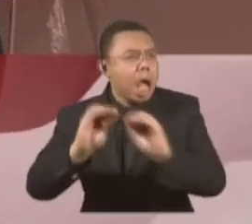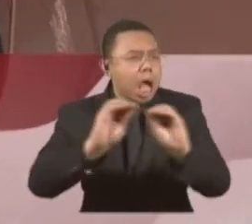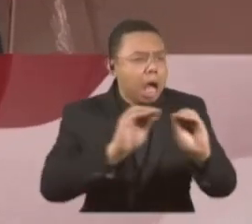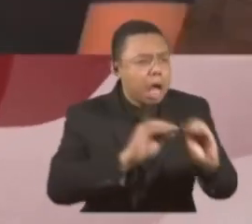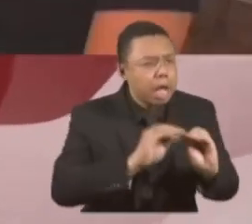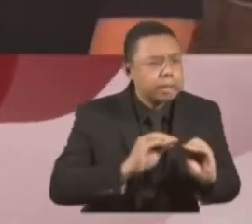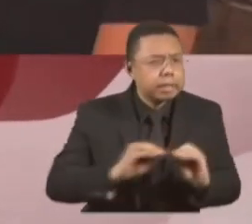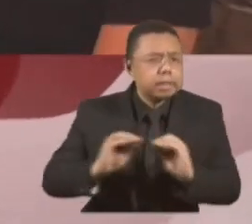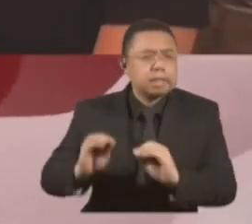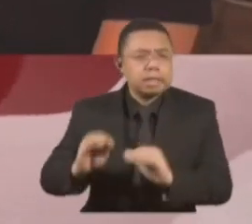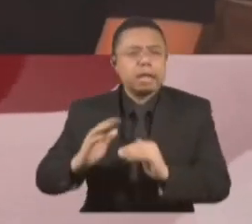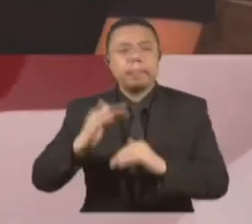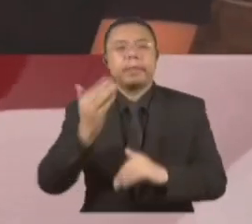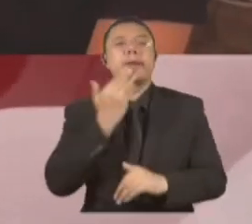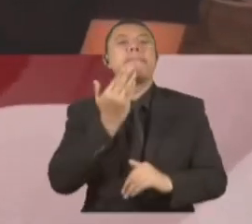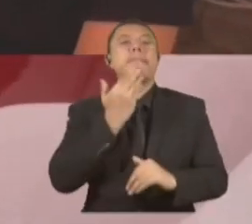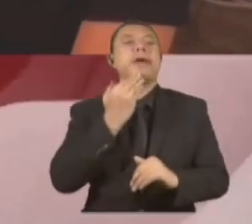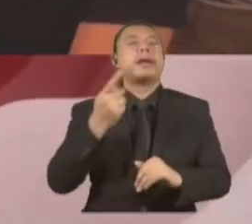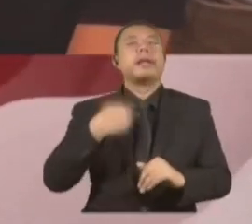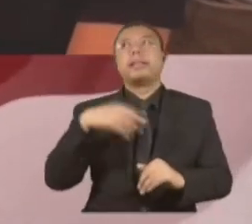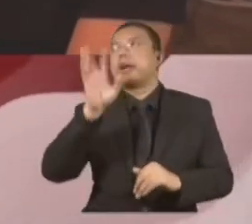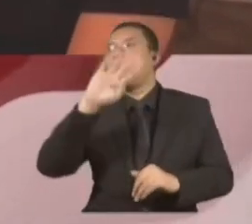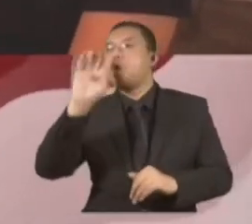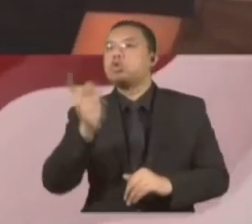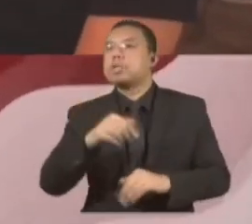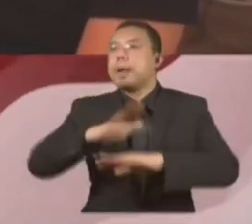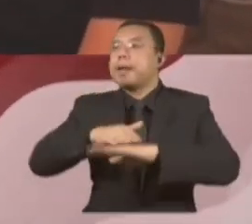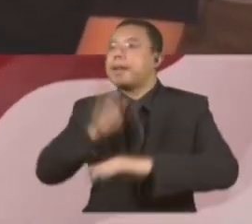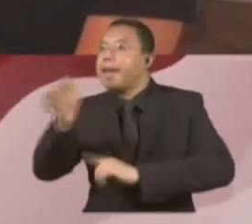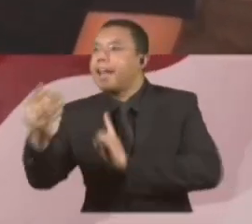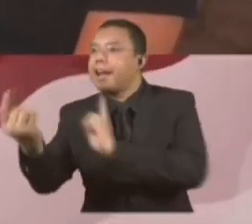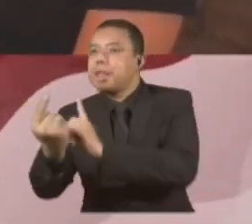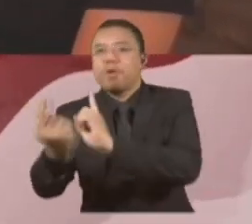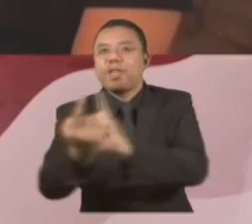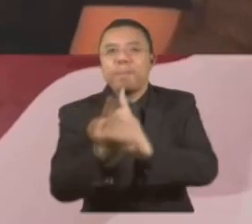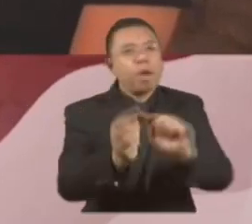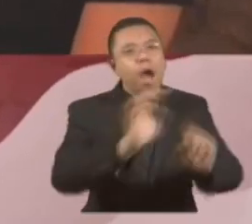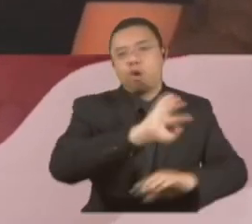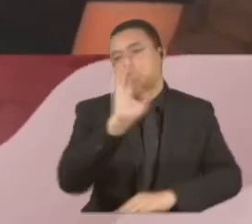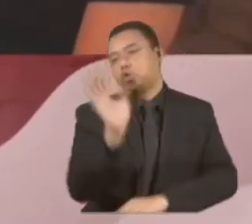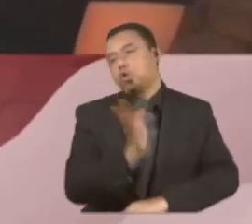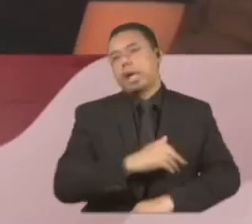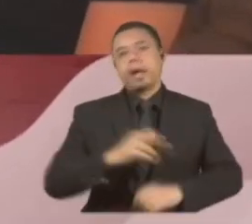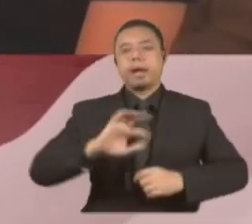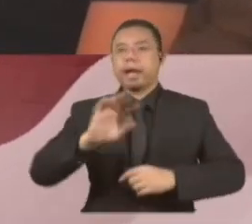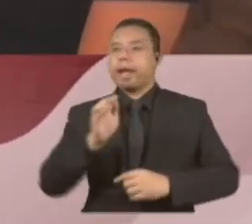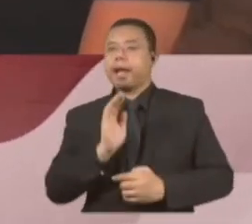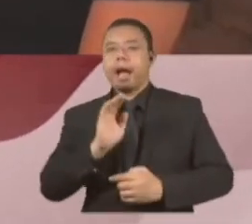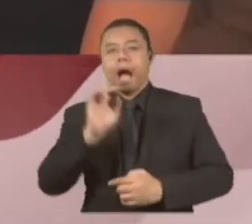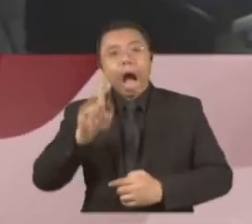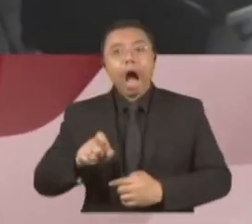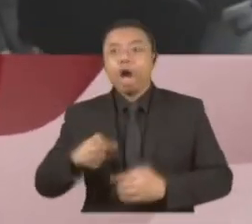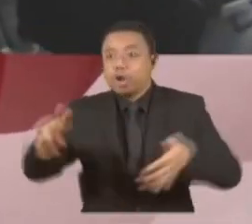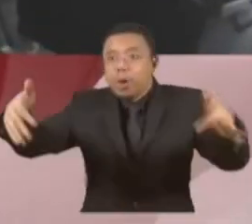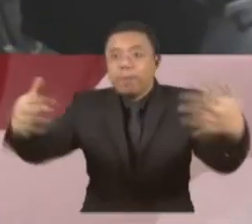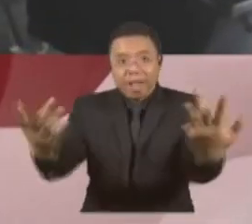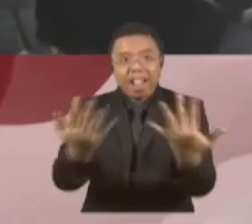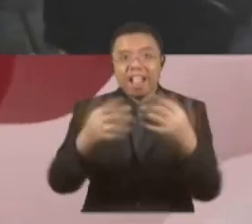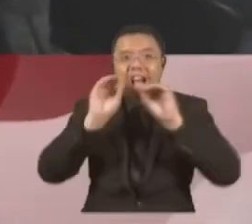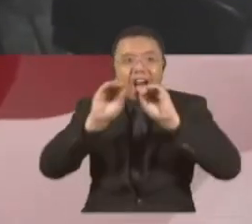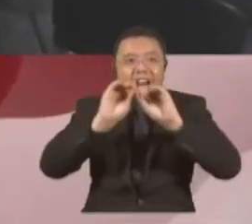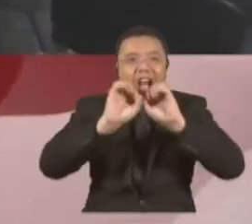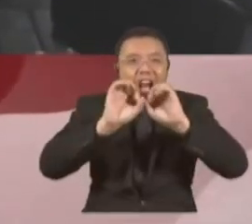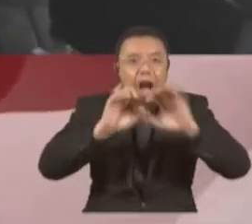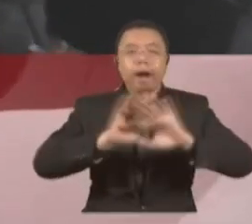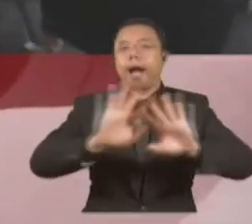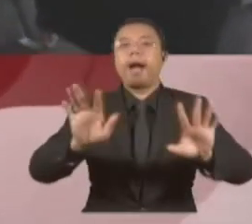mengedukasi itu sebenarnya menjadi lebih mudah. Kita nggak perlu mendatangi satu persatu desanya, kita nggak perlu mengumpulkan warganya,